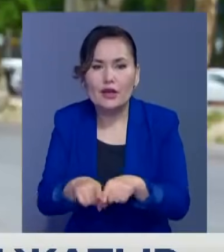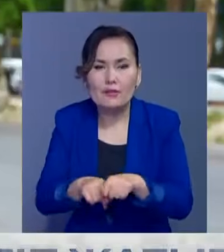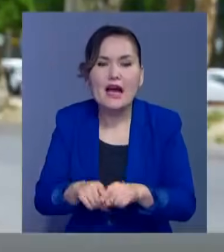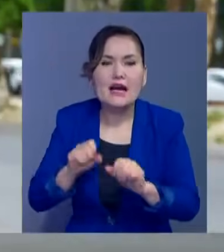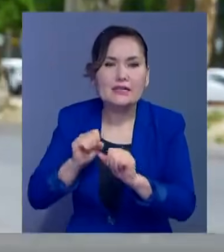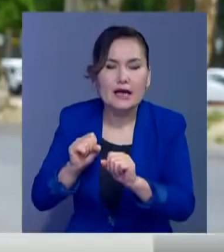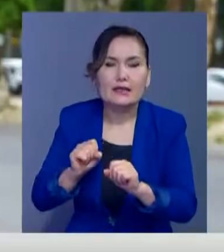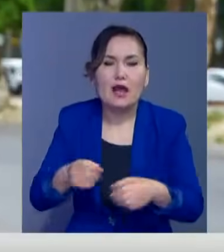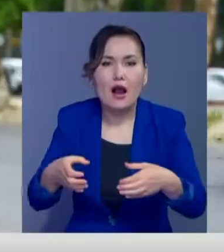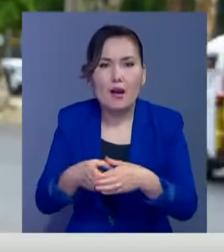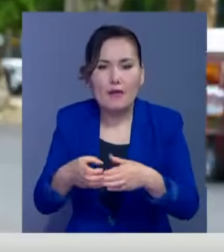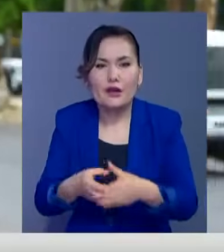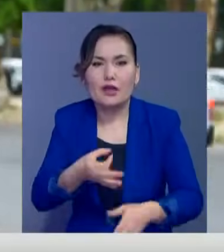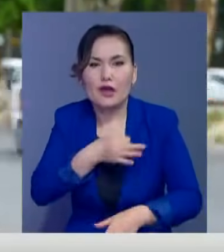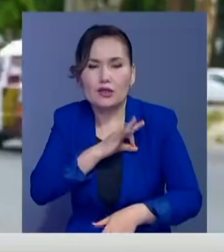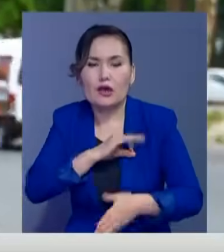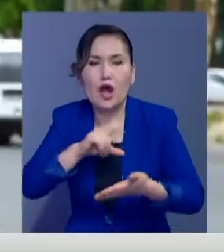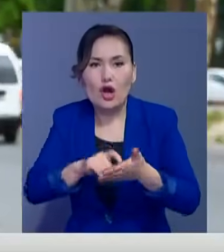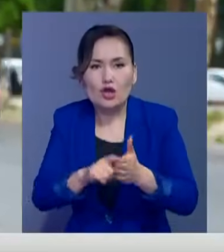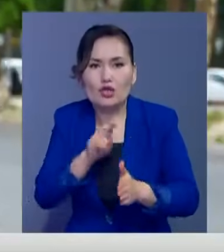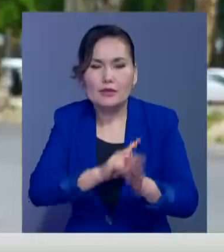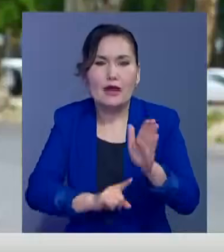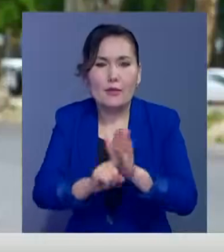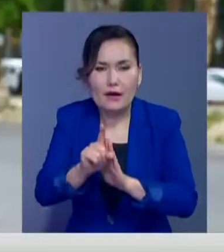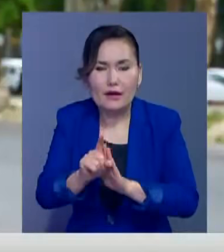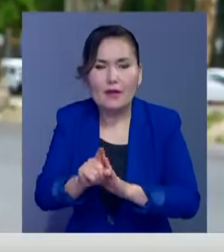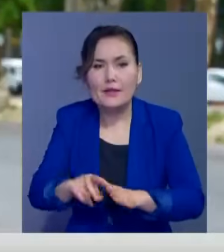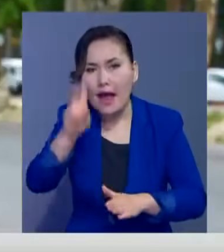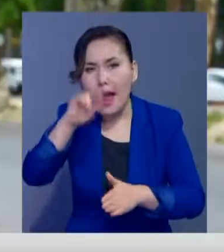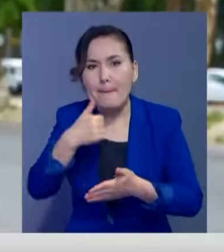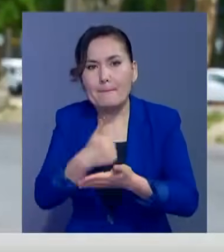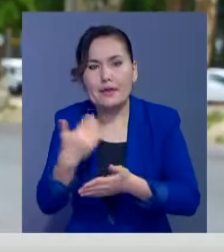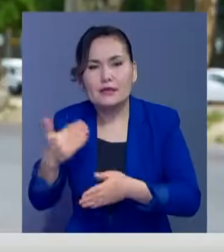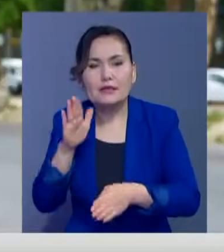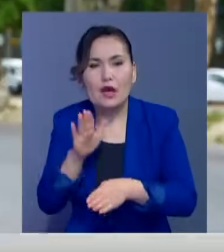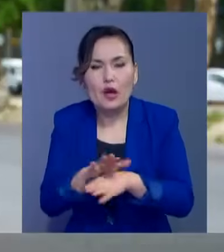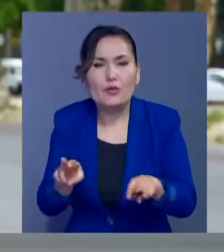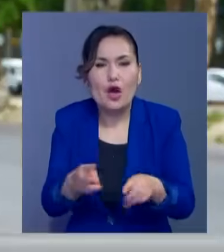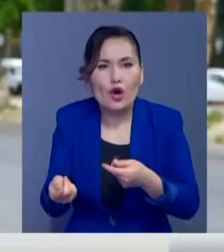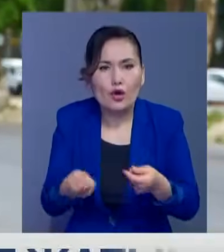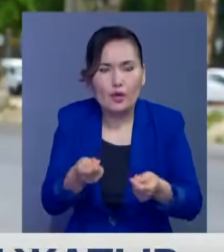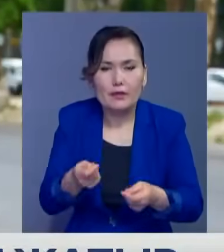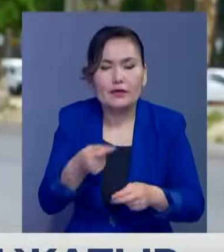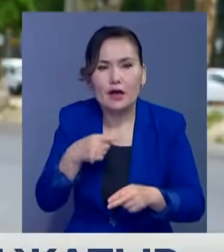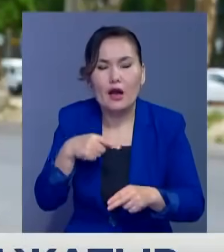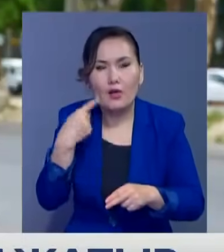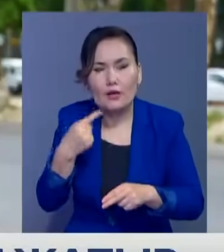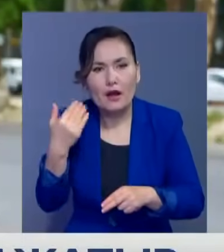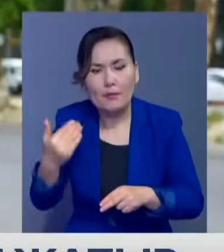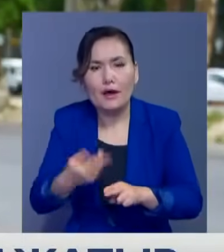компаниялары мен нотариустер жұмыстарына қайта кірісті. Президент Шавкат Мирзиёев үкіметке қоғамдық тамақтандыру мен